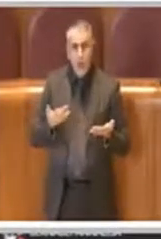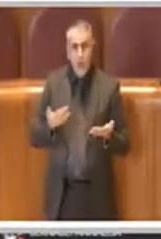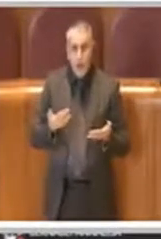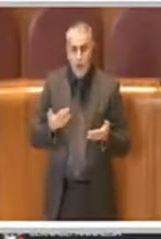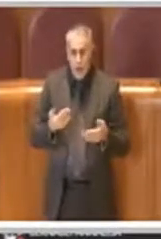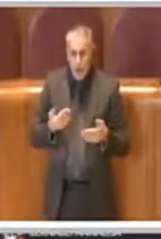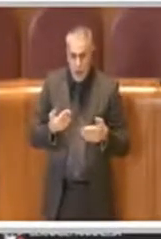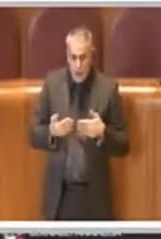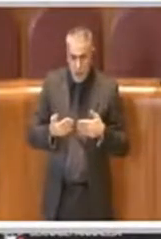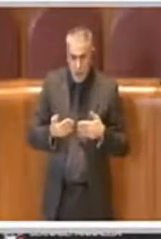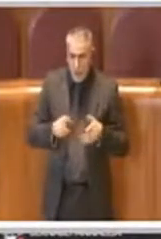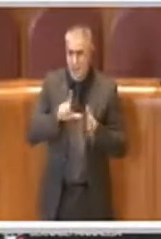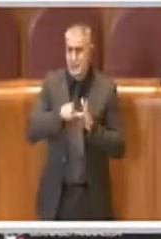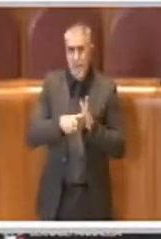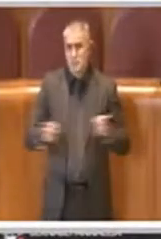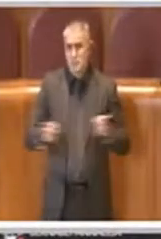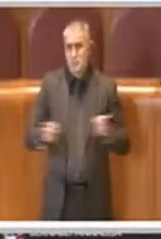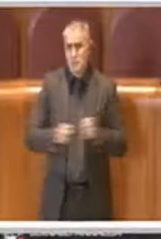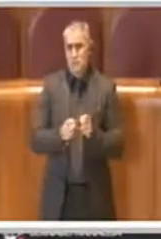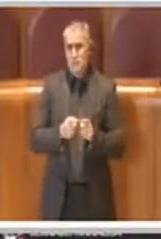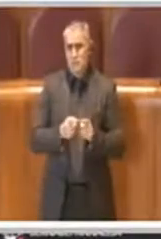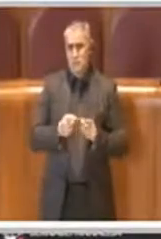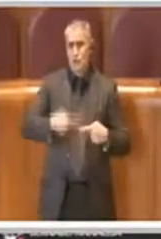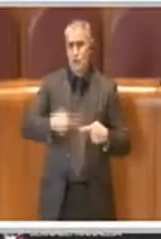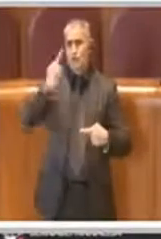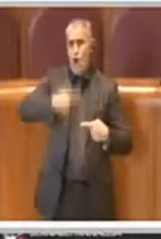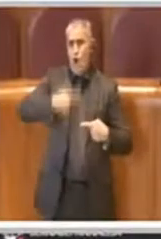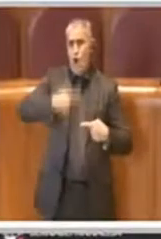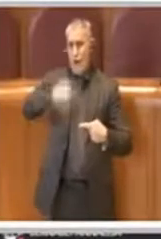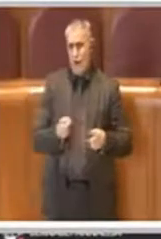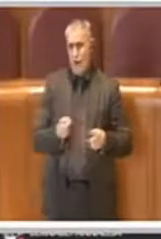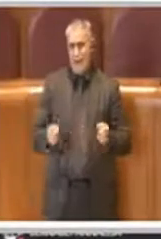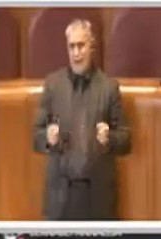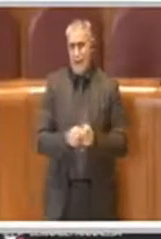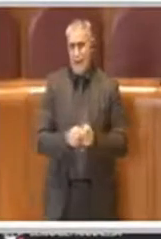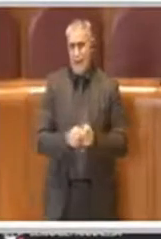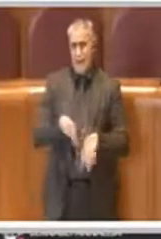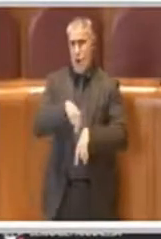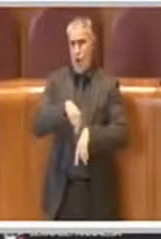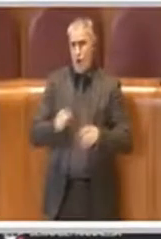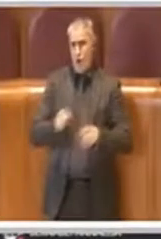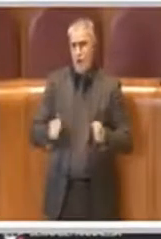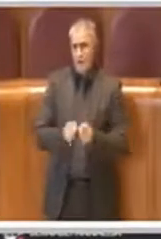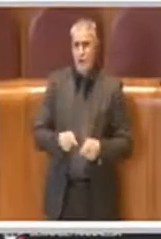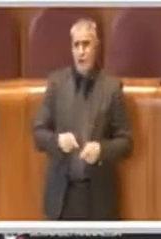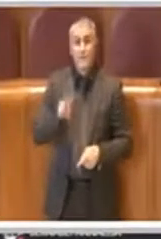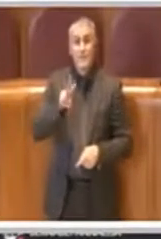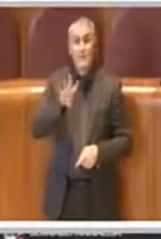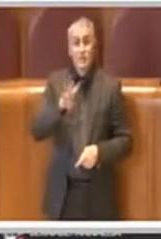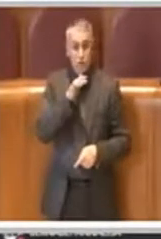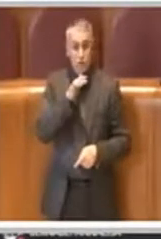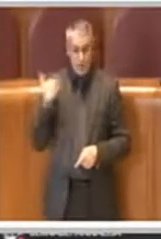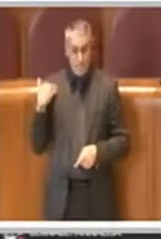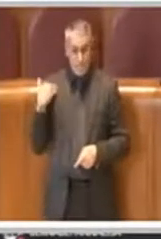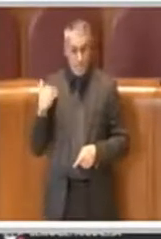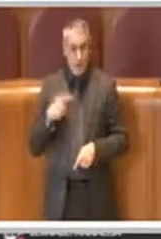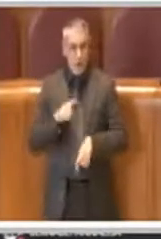giorno, se non in qualche ora. Le proposte di deliberazione sono state trasmesse il 24 dicembre alle